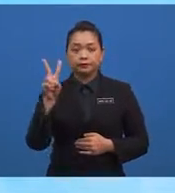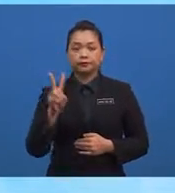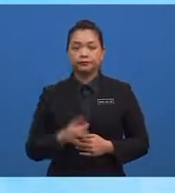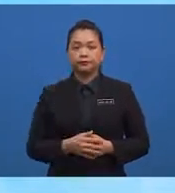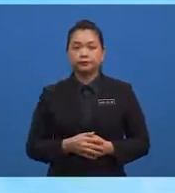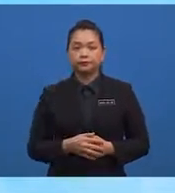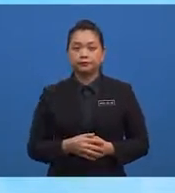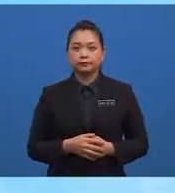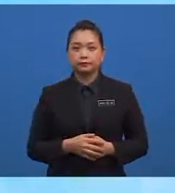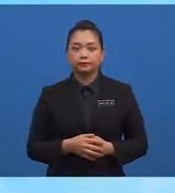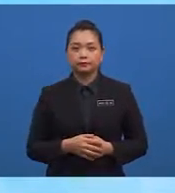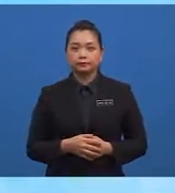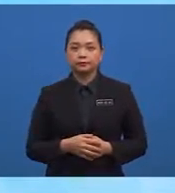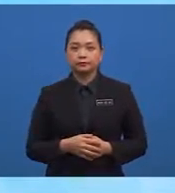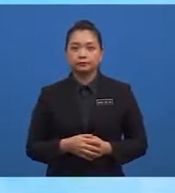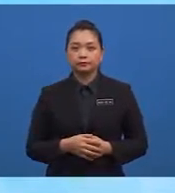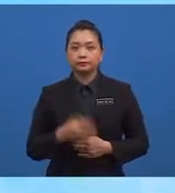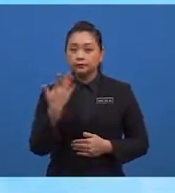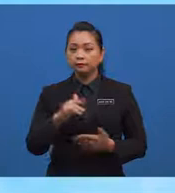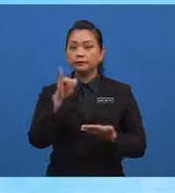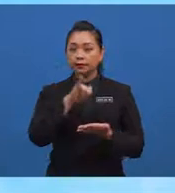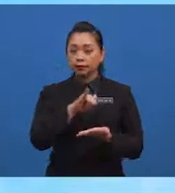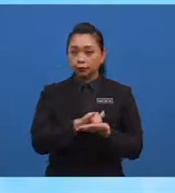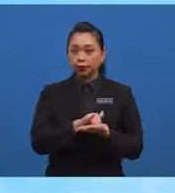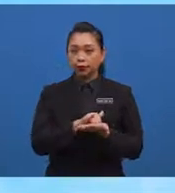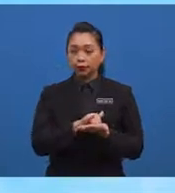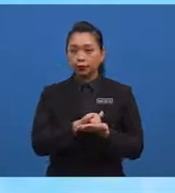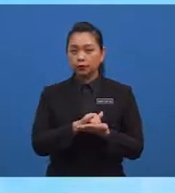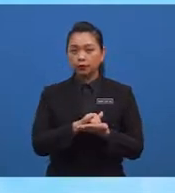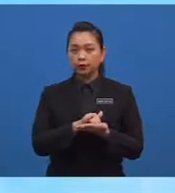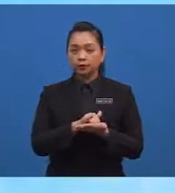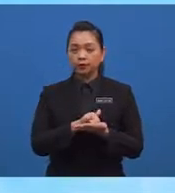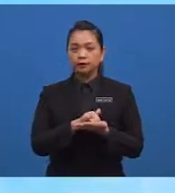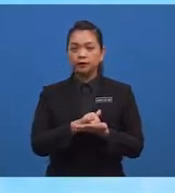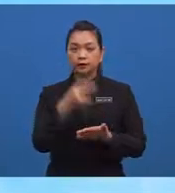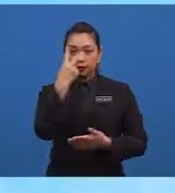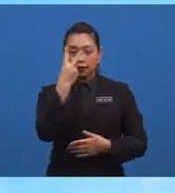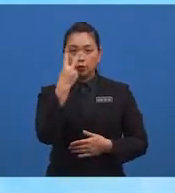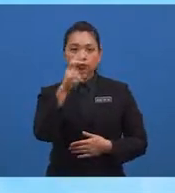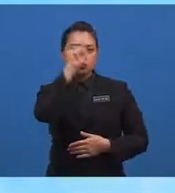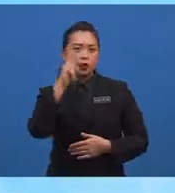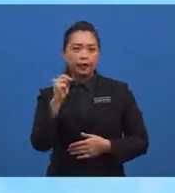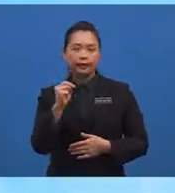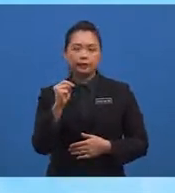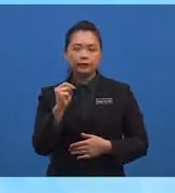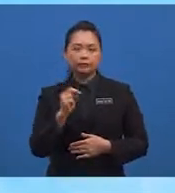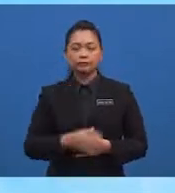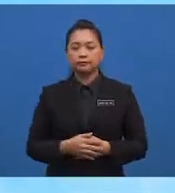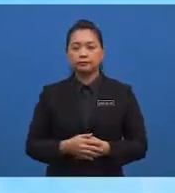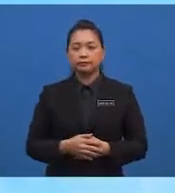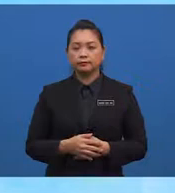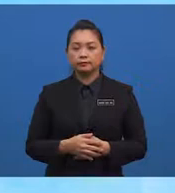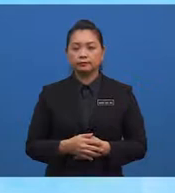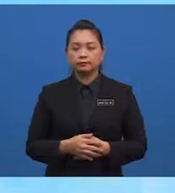persegi. Langkah ketiga, kita rujuk kepada kehendak soalan iaitu